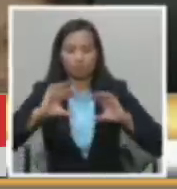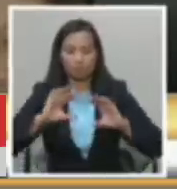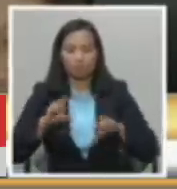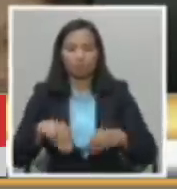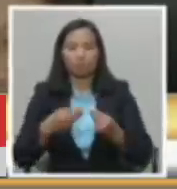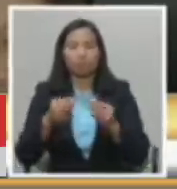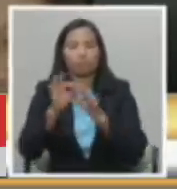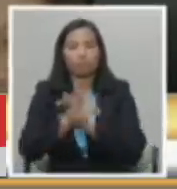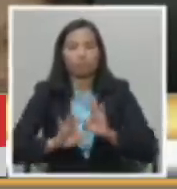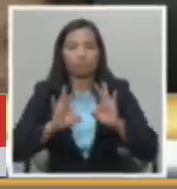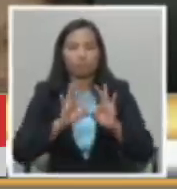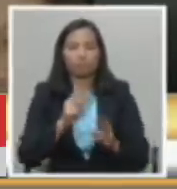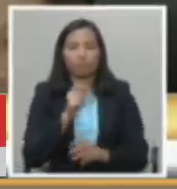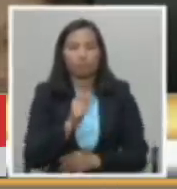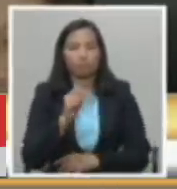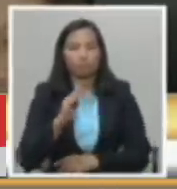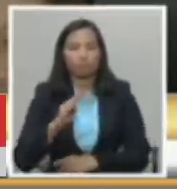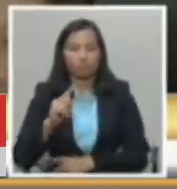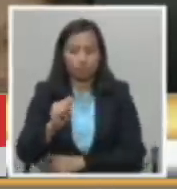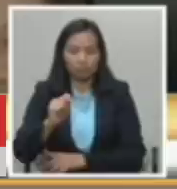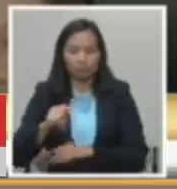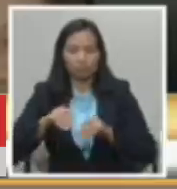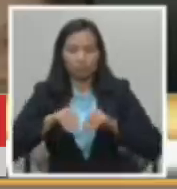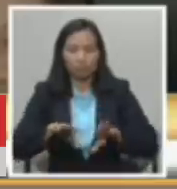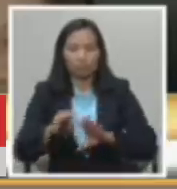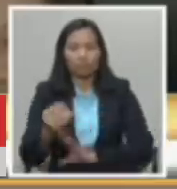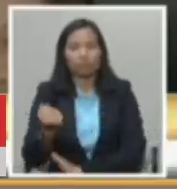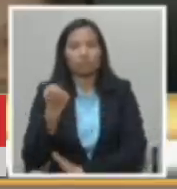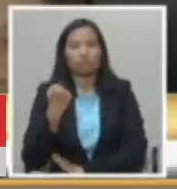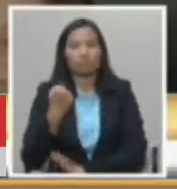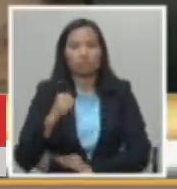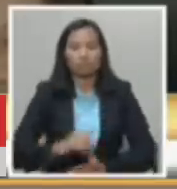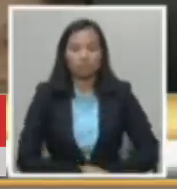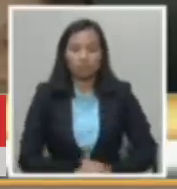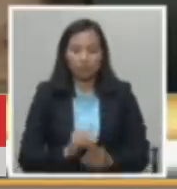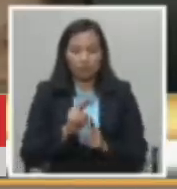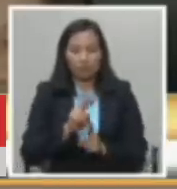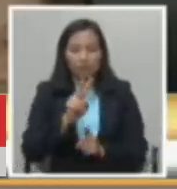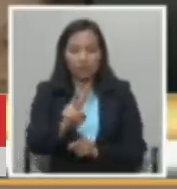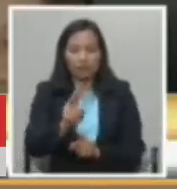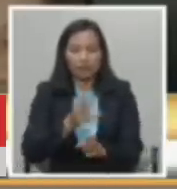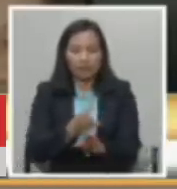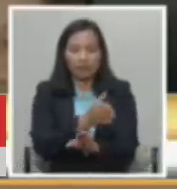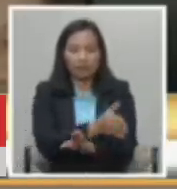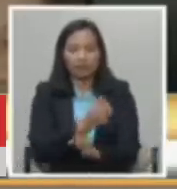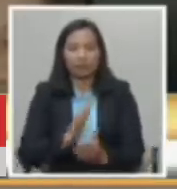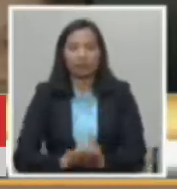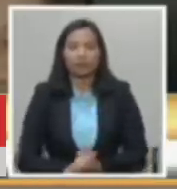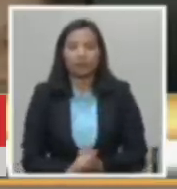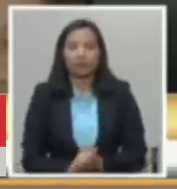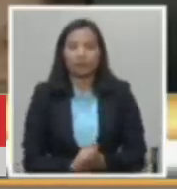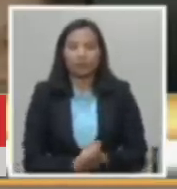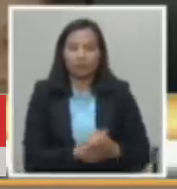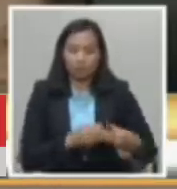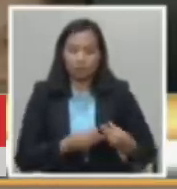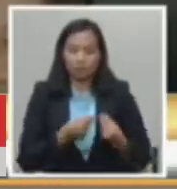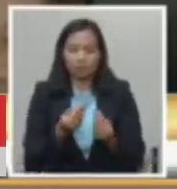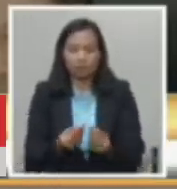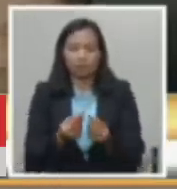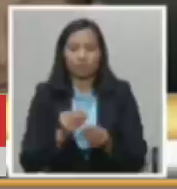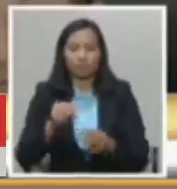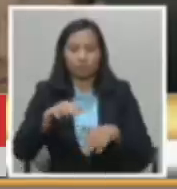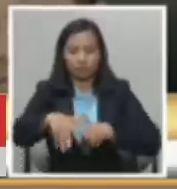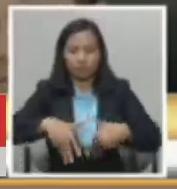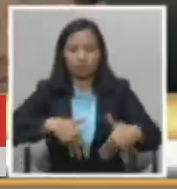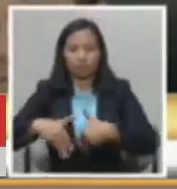สำคัญกับการกระจายอำนาจประเด็นที่2ครับผมก่อนอื่นเลยต้องขอแสดงความยินดีกับพี่น้องช